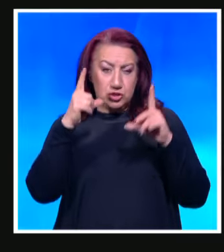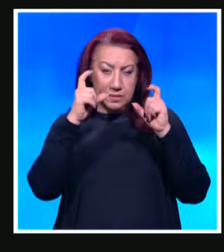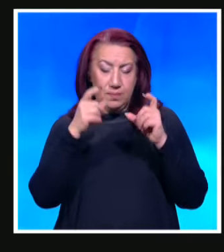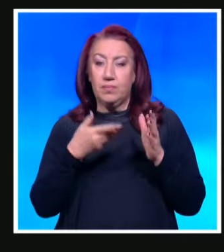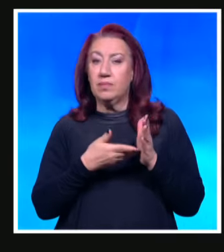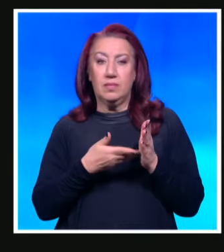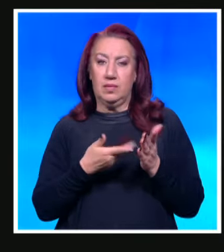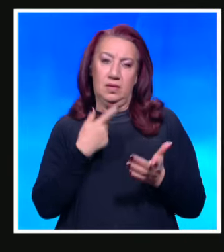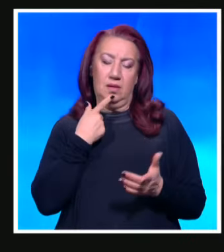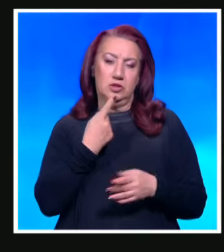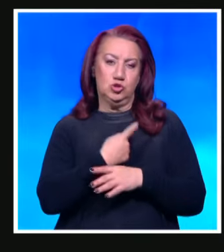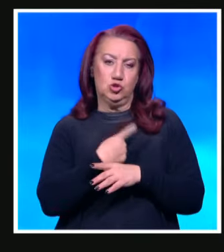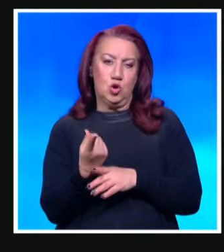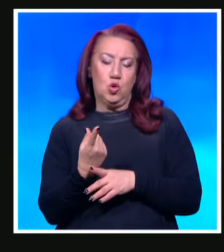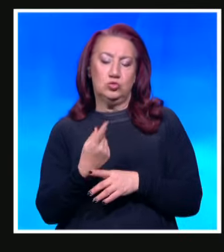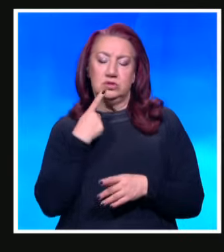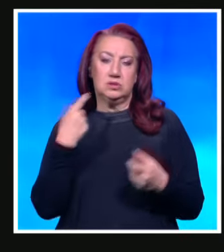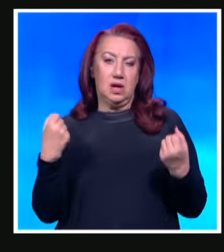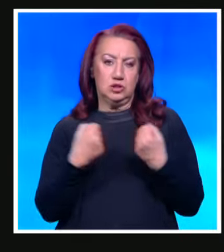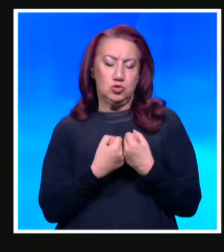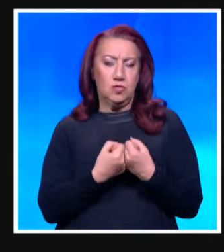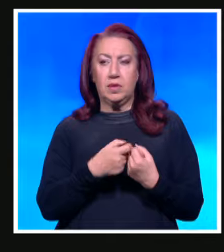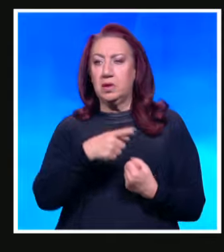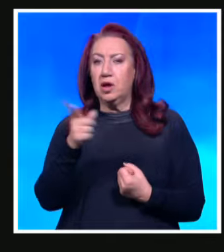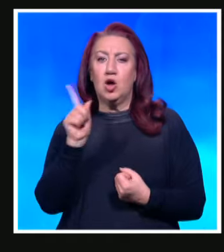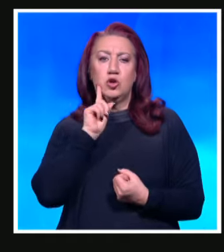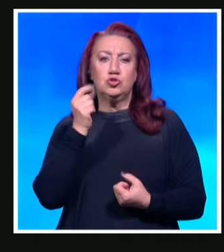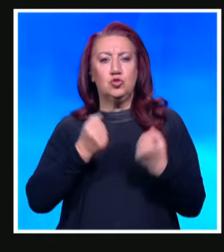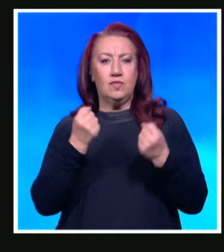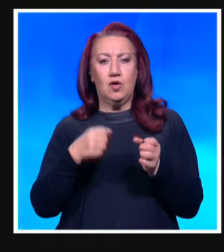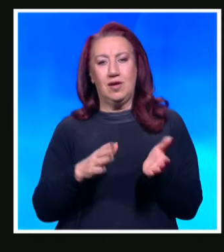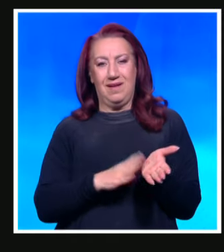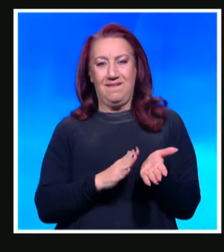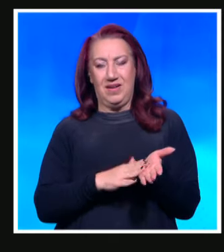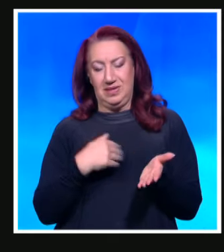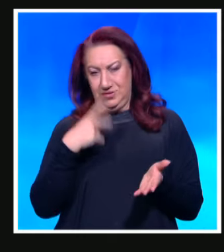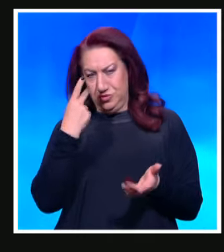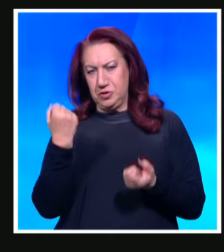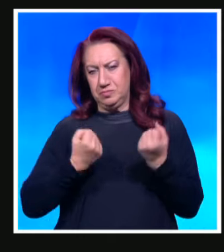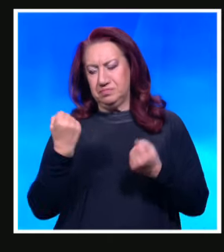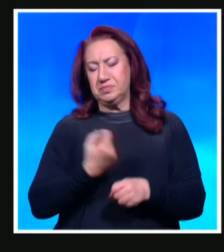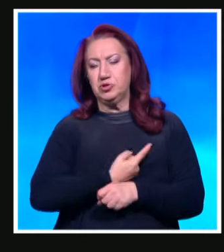превишена скорост. Шофьори дори сами се хвалят, че карат бързо.